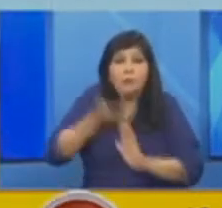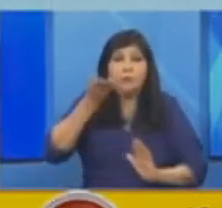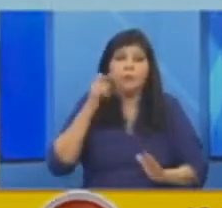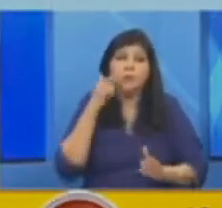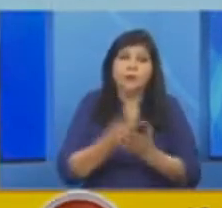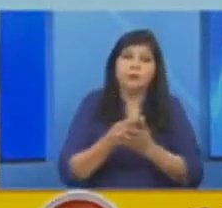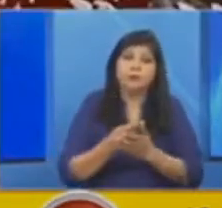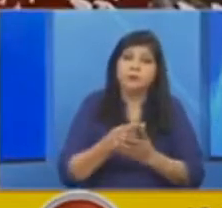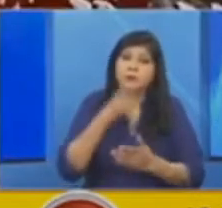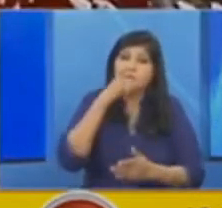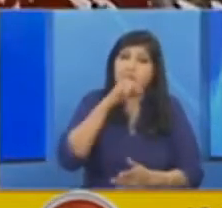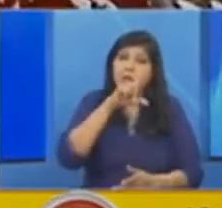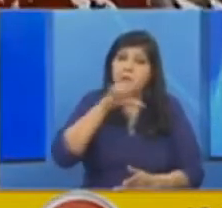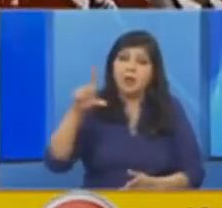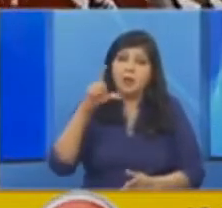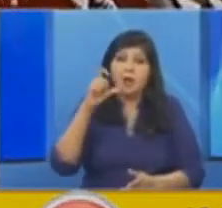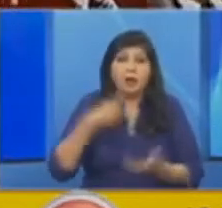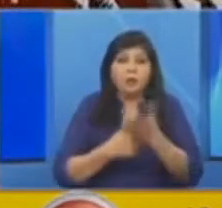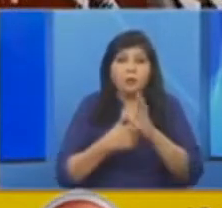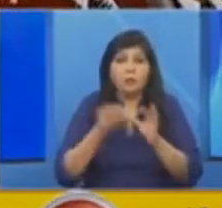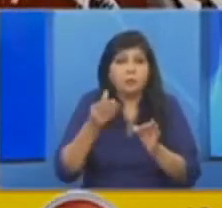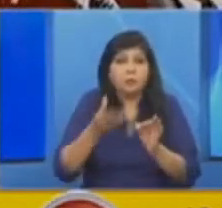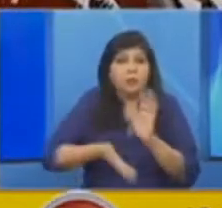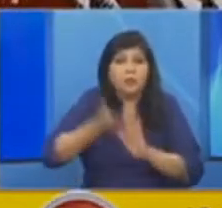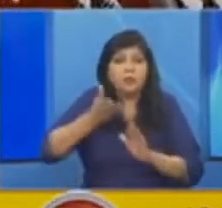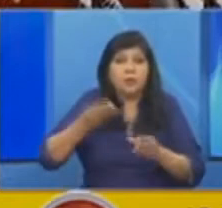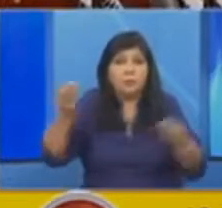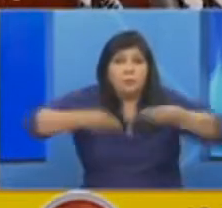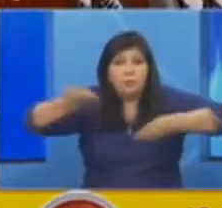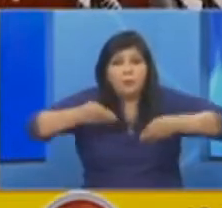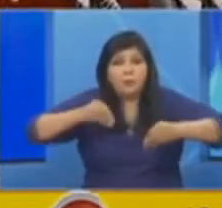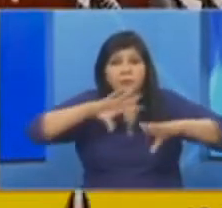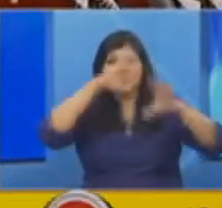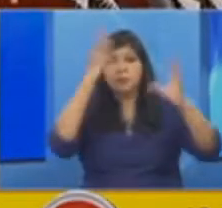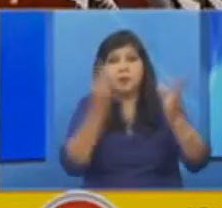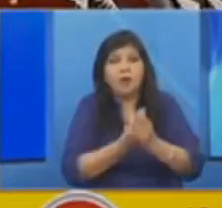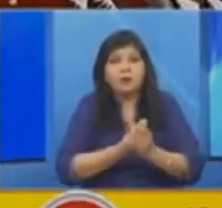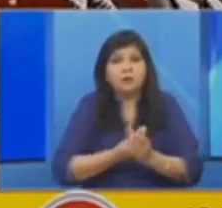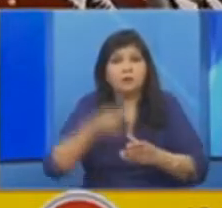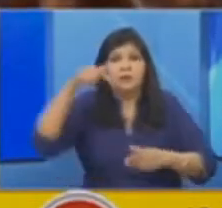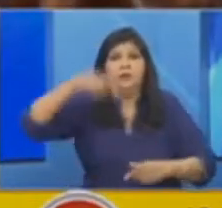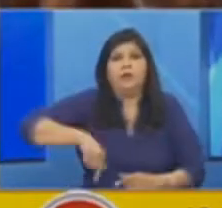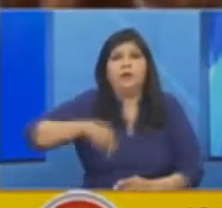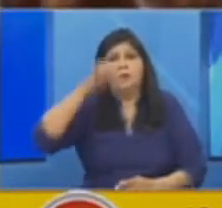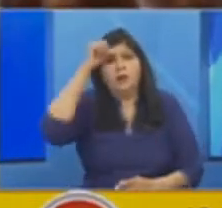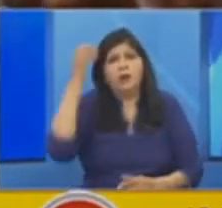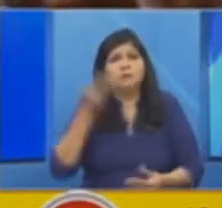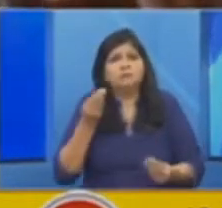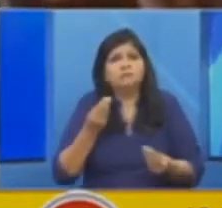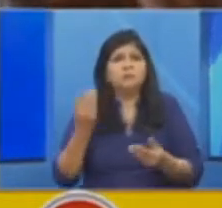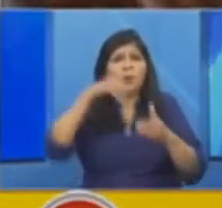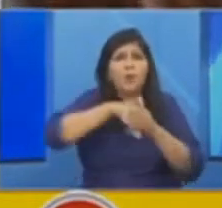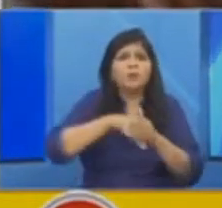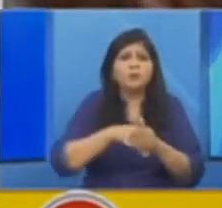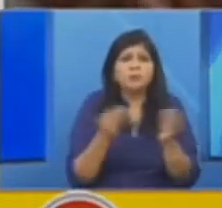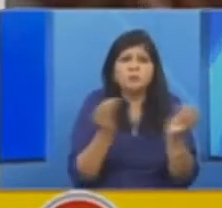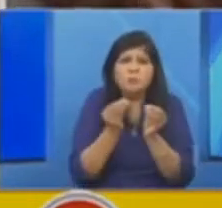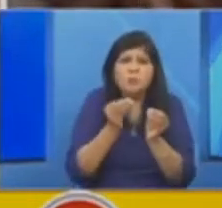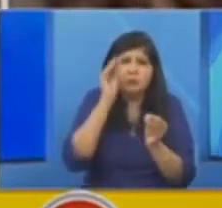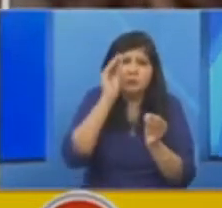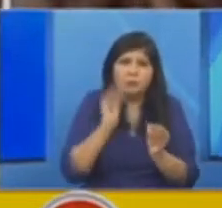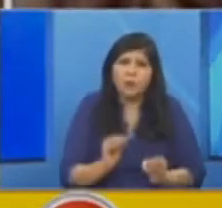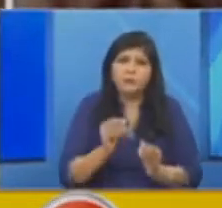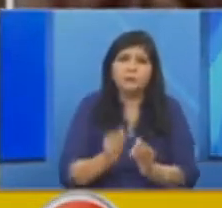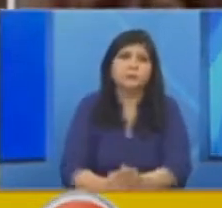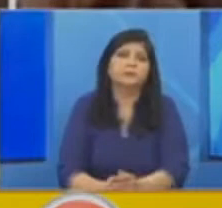सात लाग करोड रूपियों का इतना बड़ा कारोबार लेकिन भारत का हिस्सा उसमें